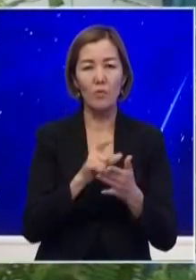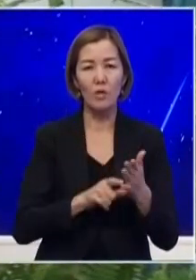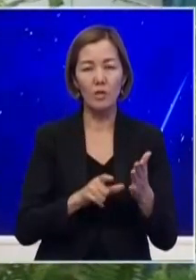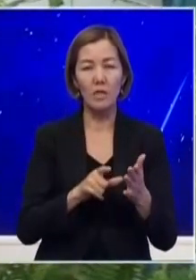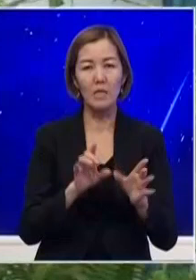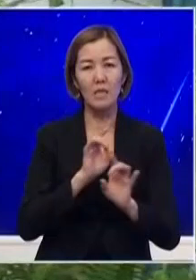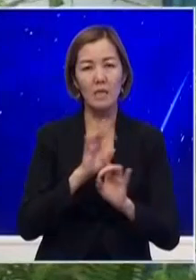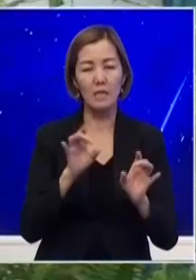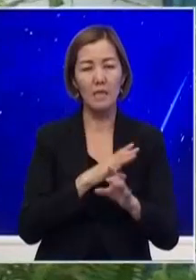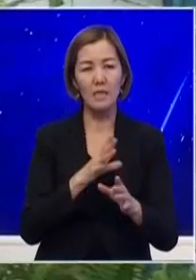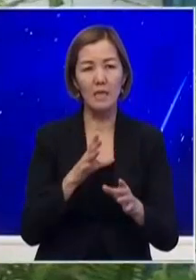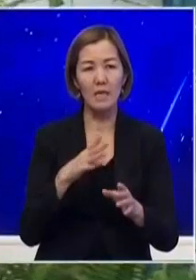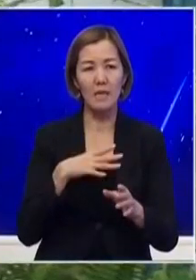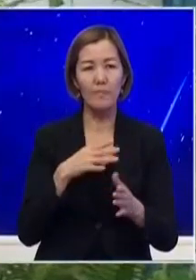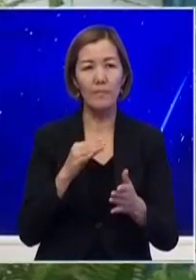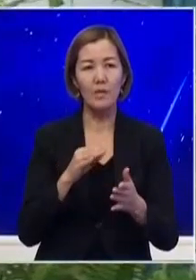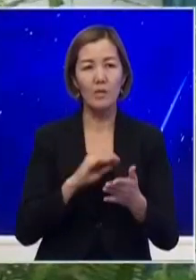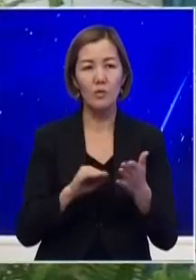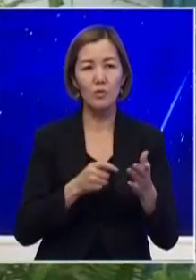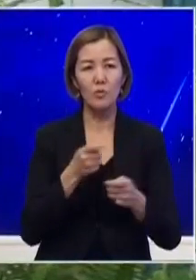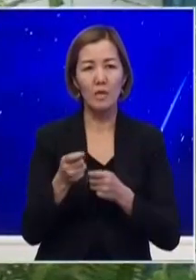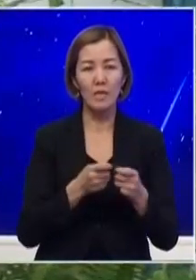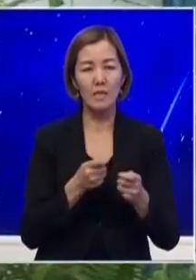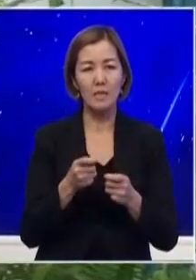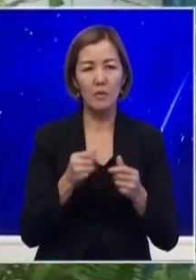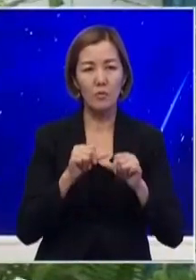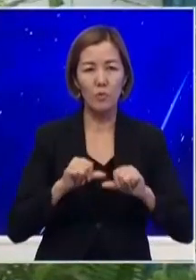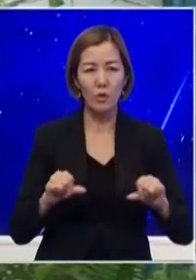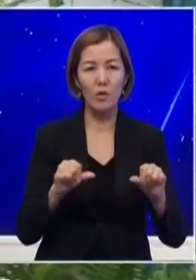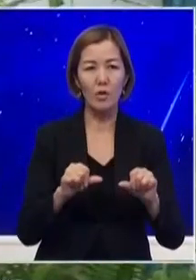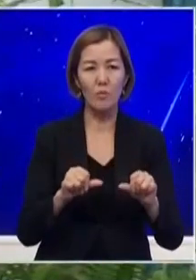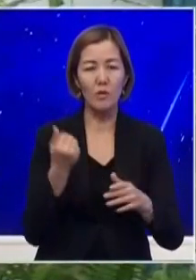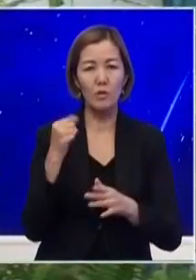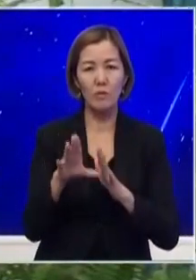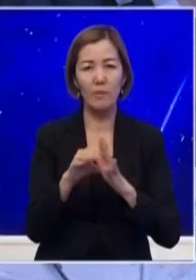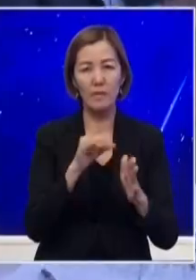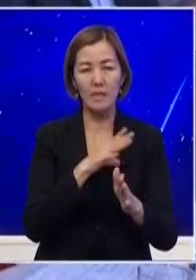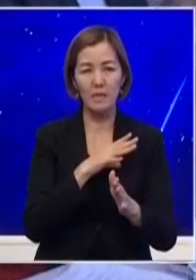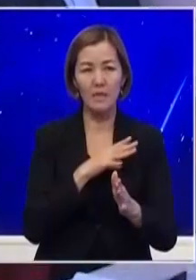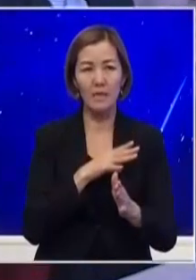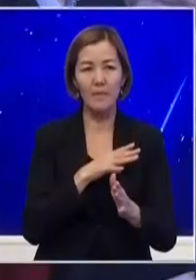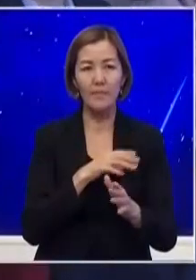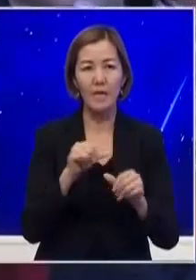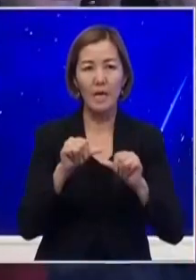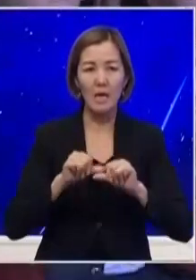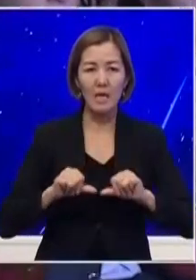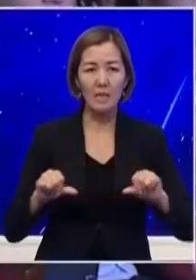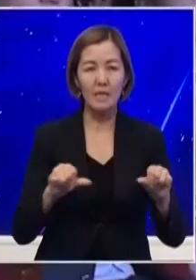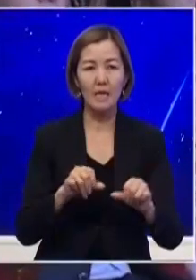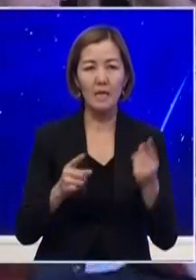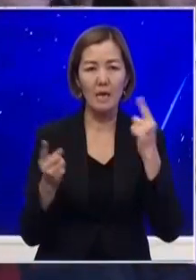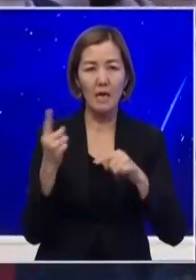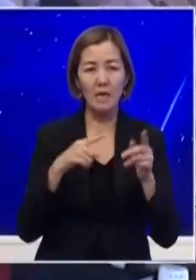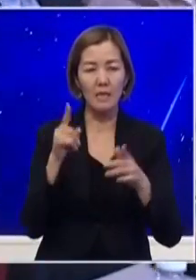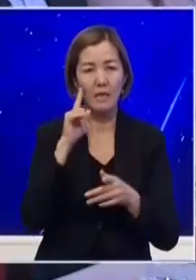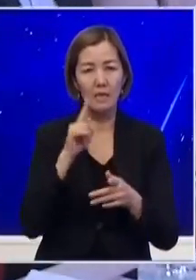ақын, жазушы, журналистердің төрелік етуімен бүгін мінекей жеңімпаздар нақтыланды. Қазылар алқасы қатарында ақын,